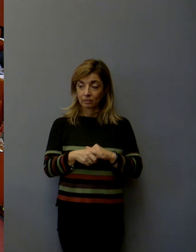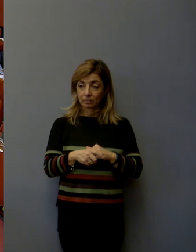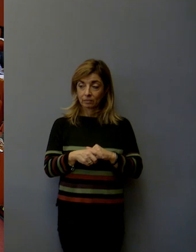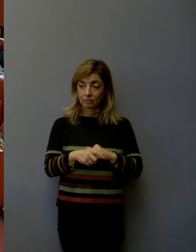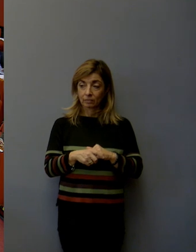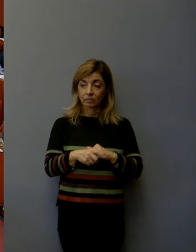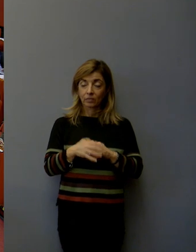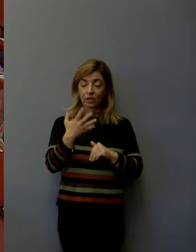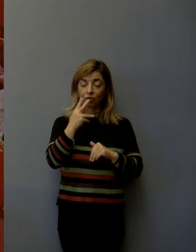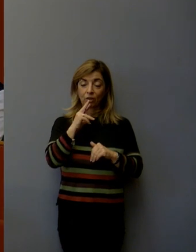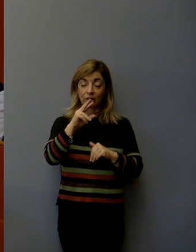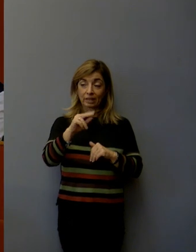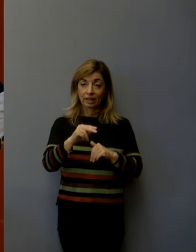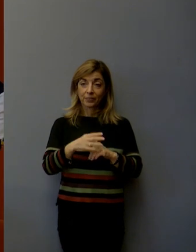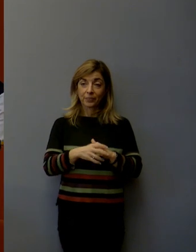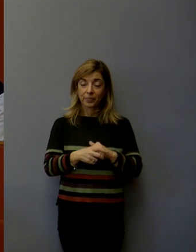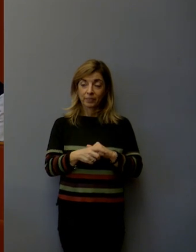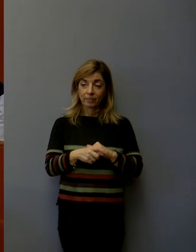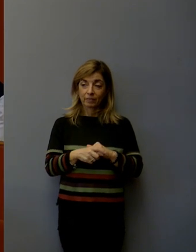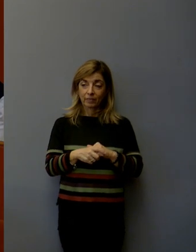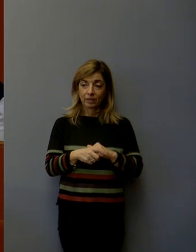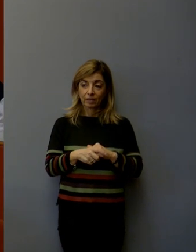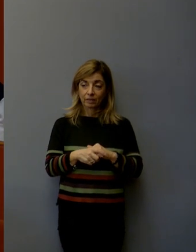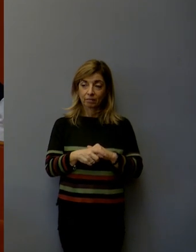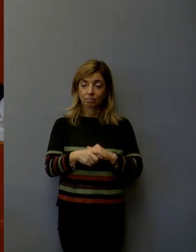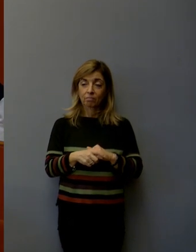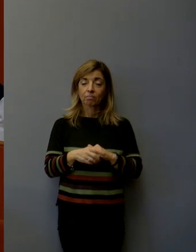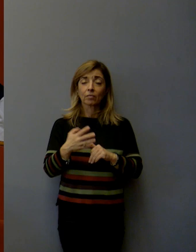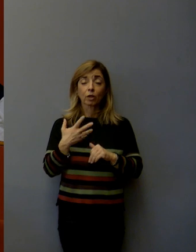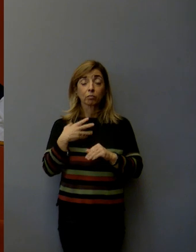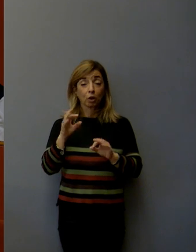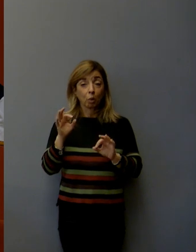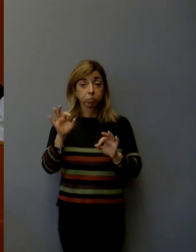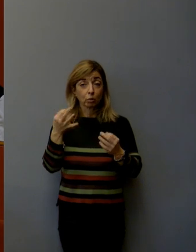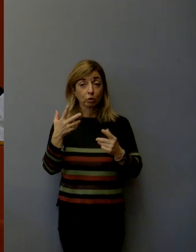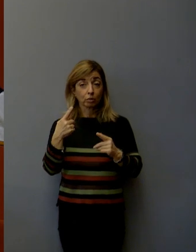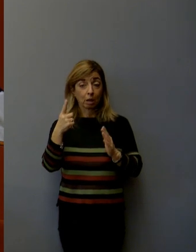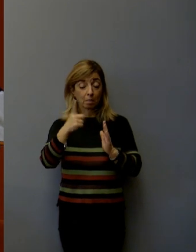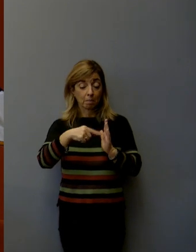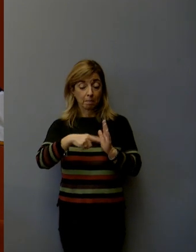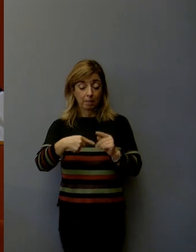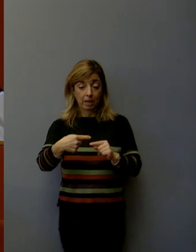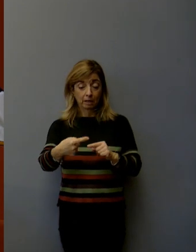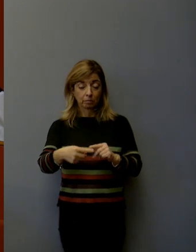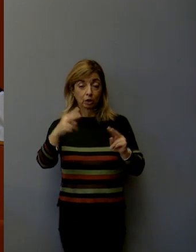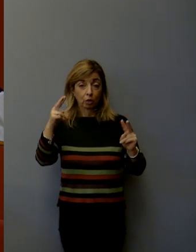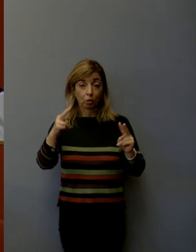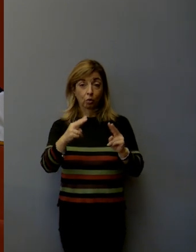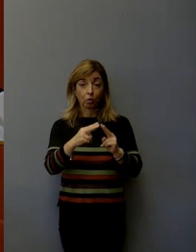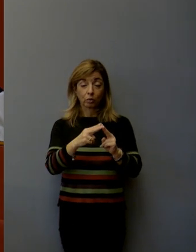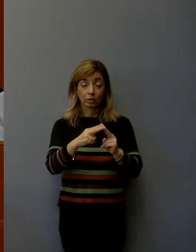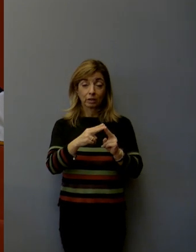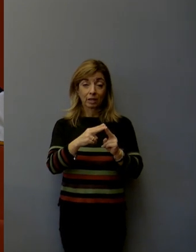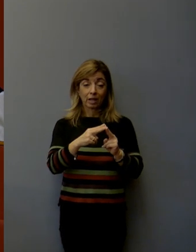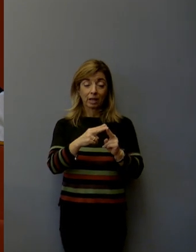Allora volevo dire che abbiamo avuto l'opportunità in questi mesi di incontrare degli operatori del